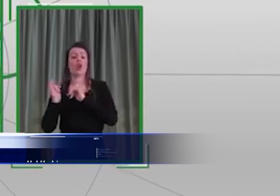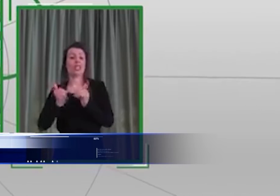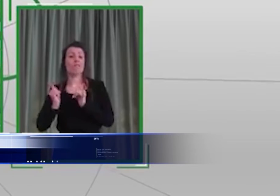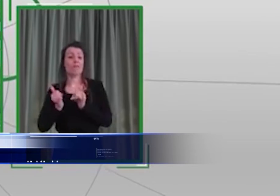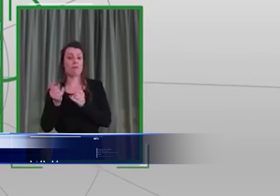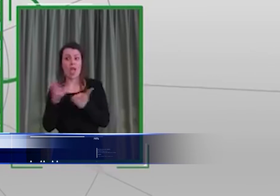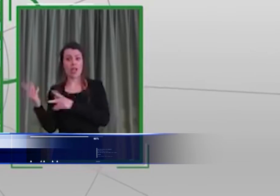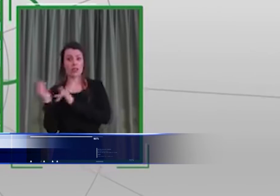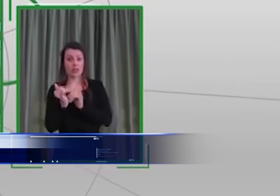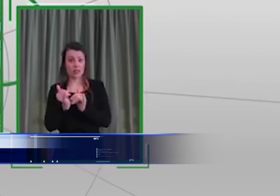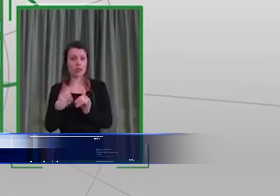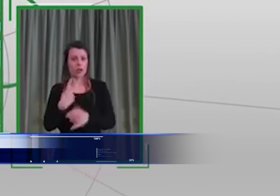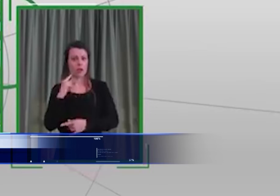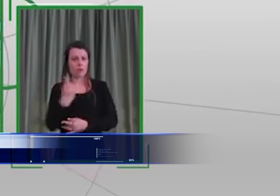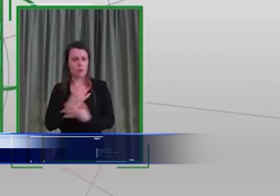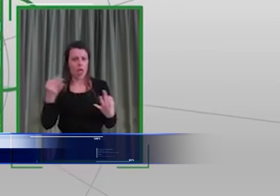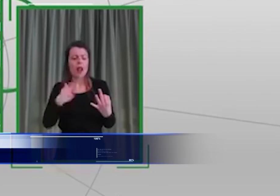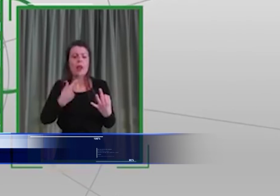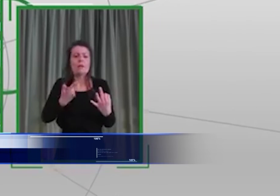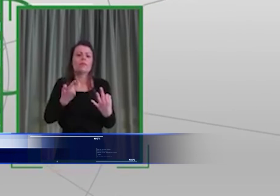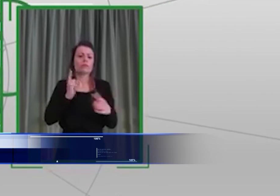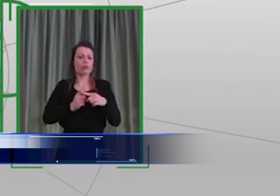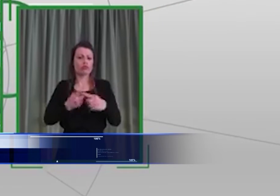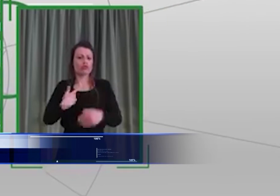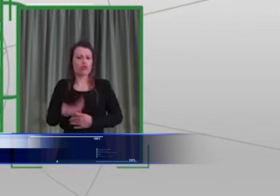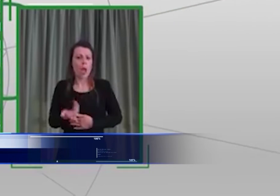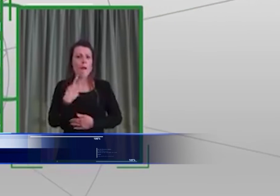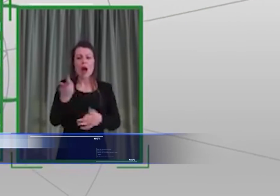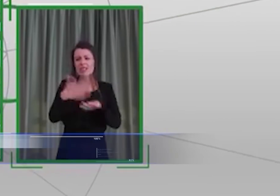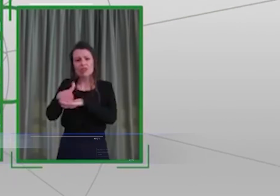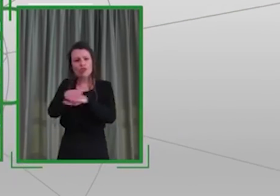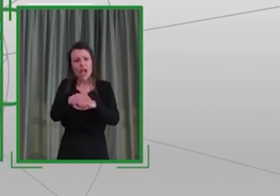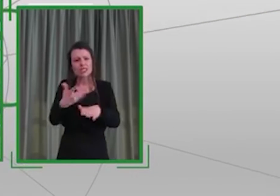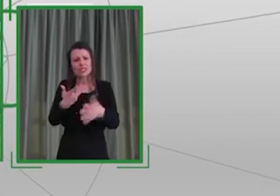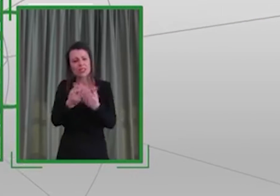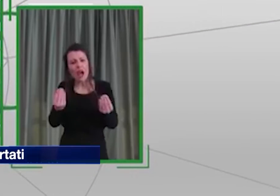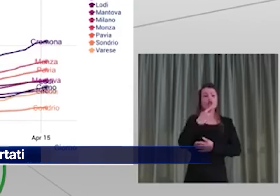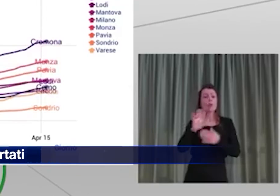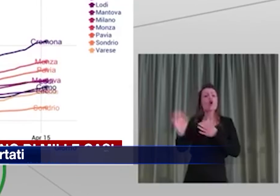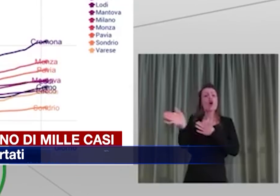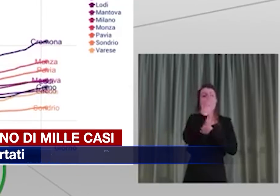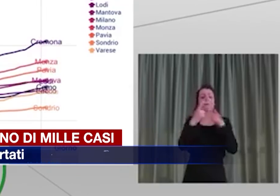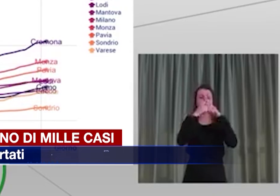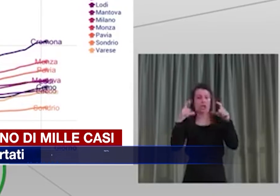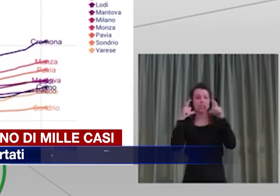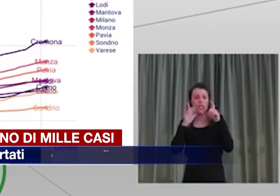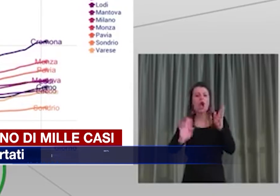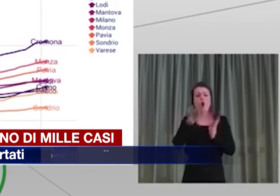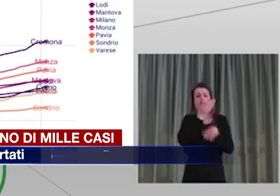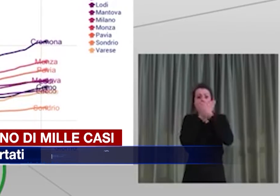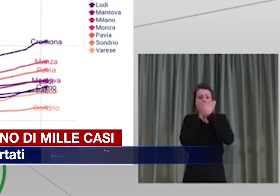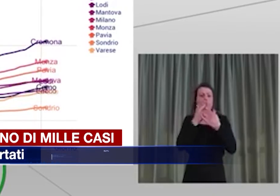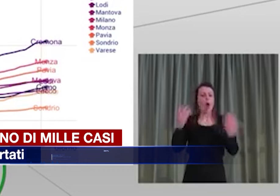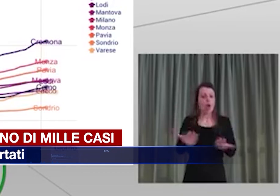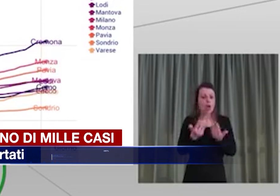che siamo in piena ancora in fase 1, cioè noi siamo ancora nella fase dell'epidemia. Se noi rispettiamo queste